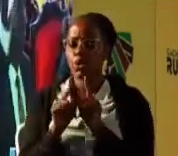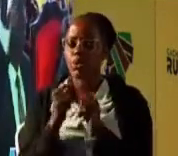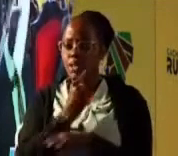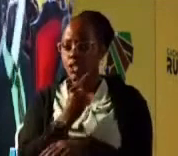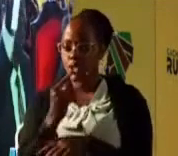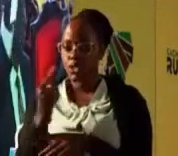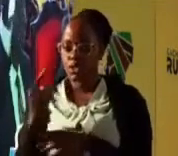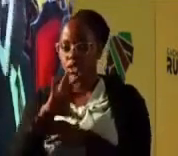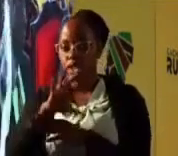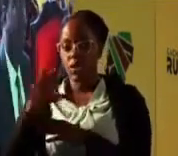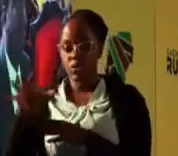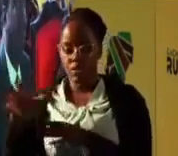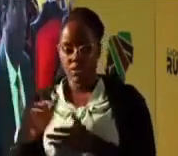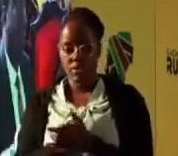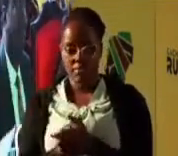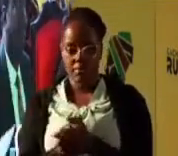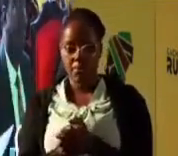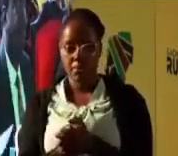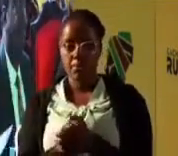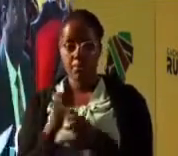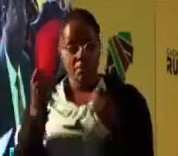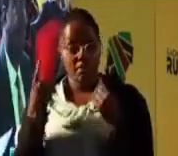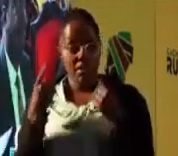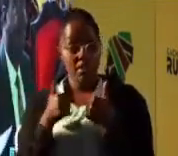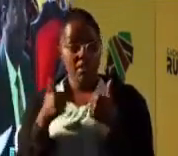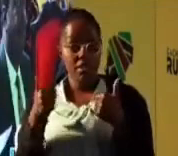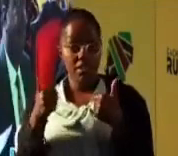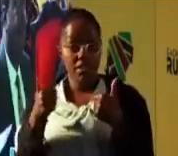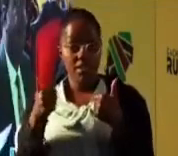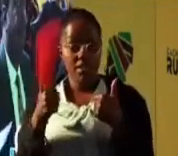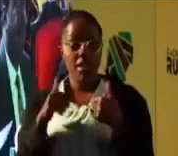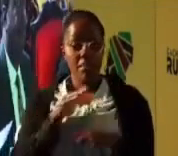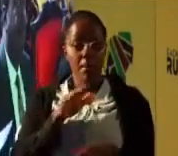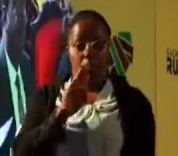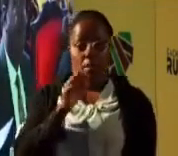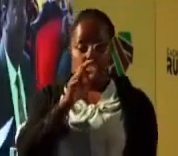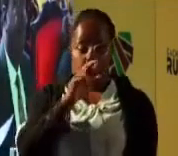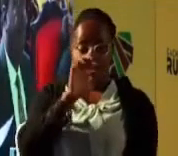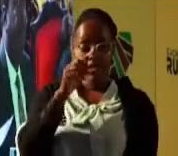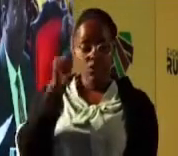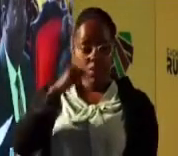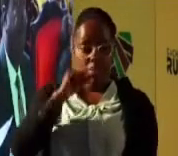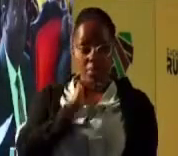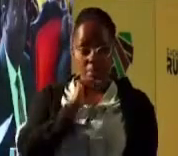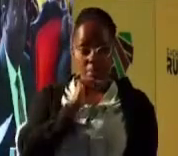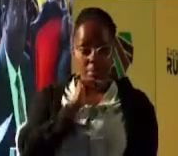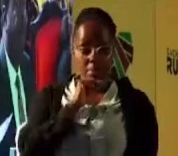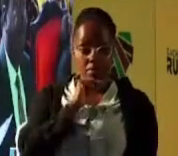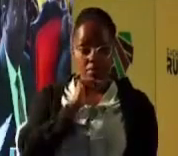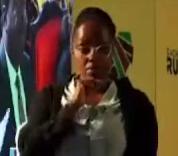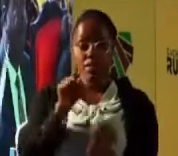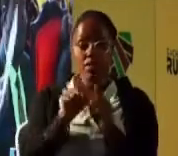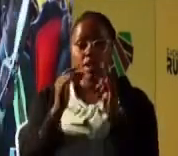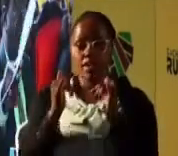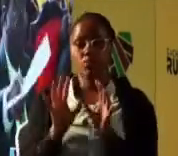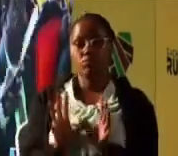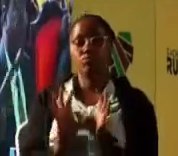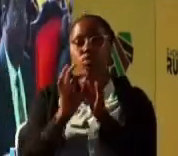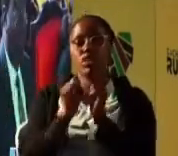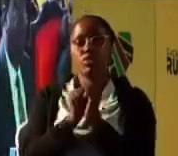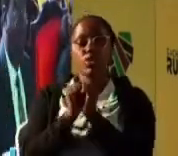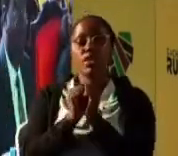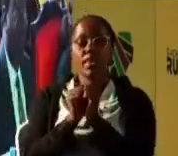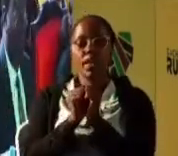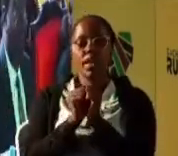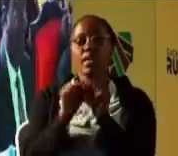every county. Tunaelewana mama Beatrice? Na sasa itaungana sasa na